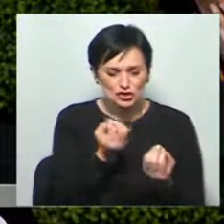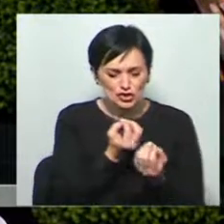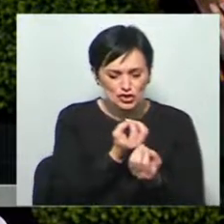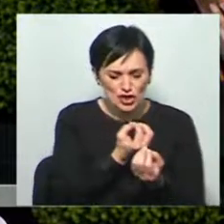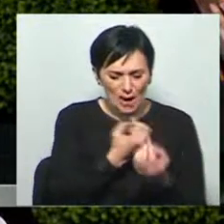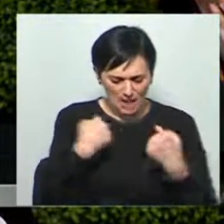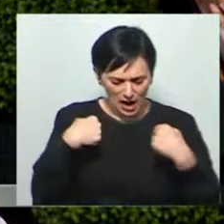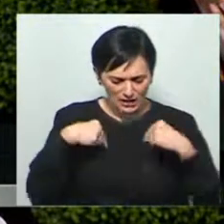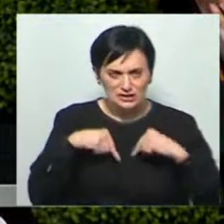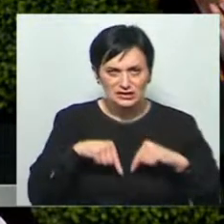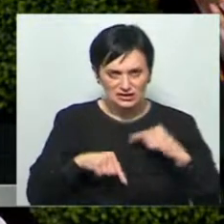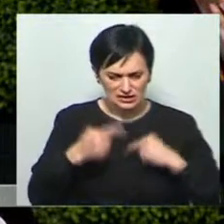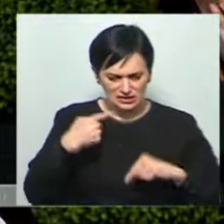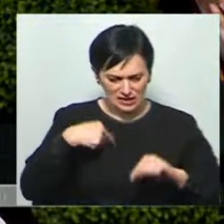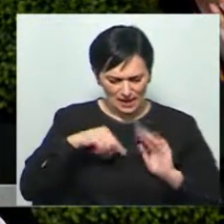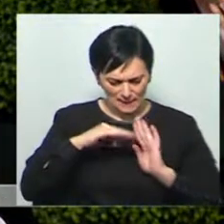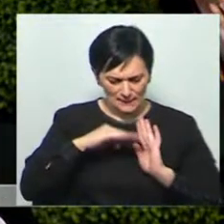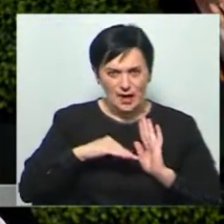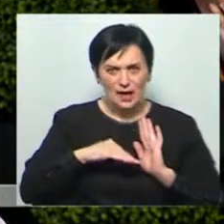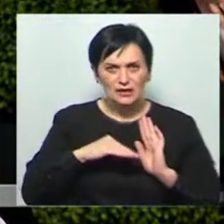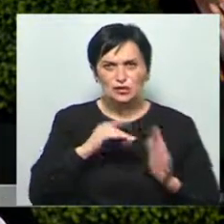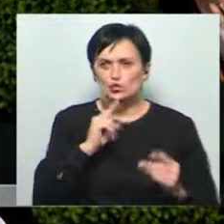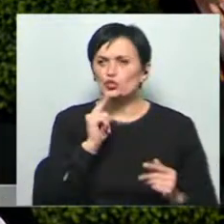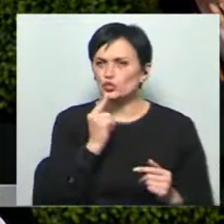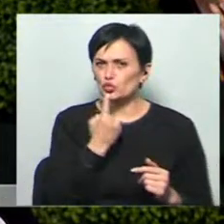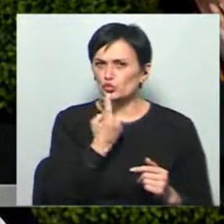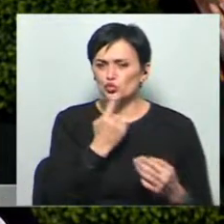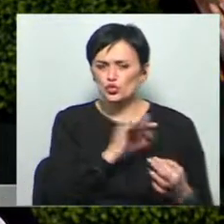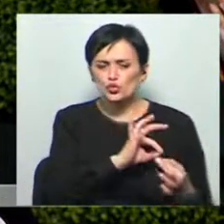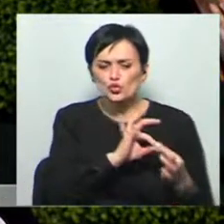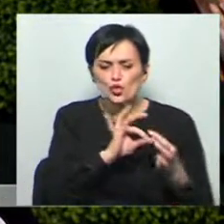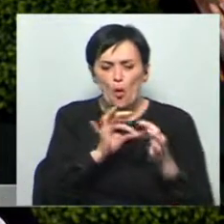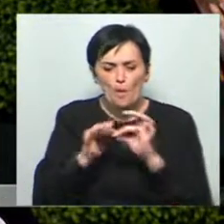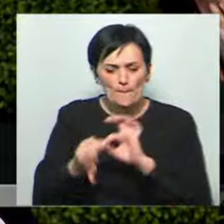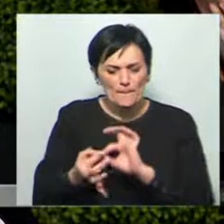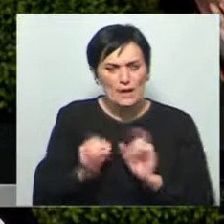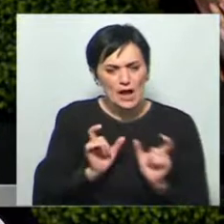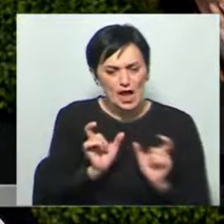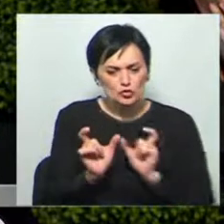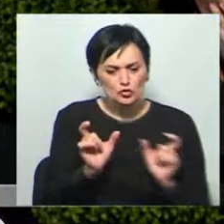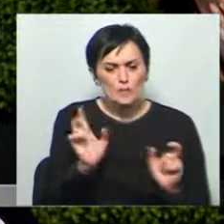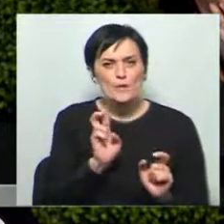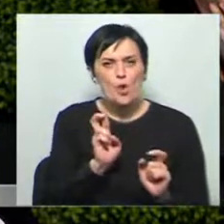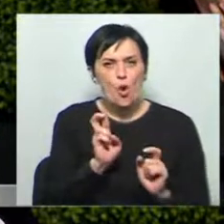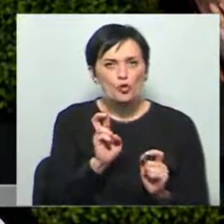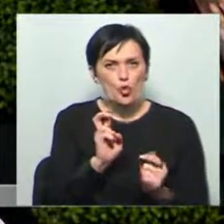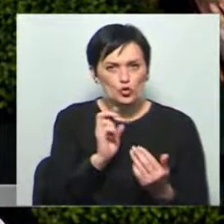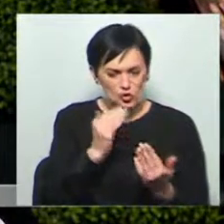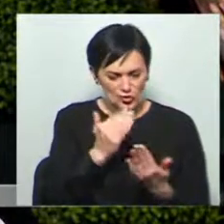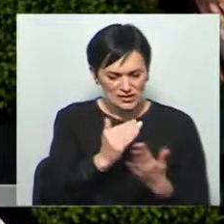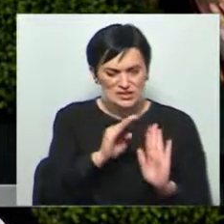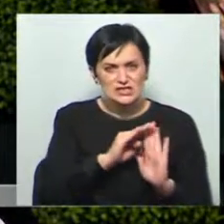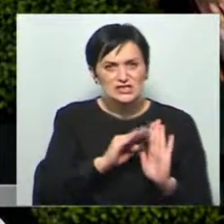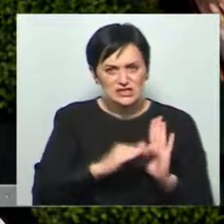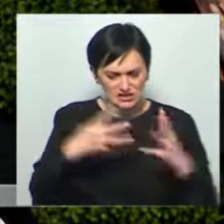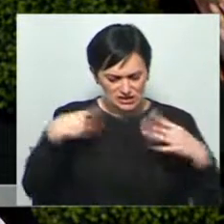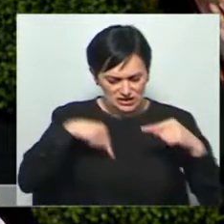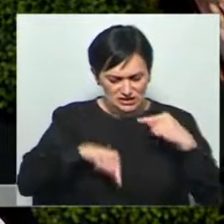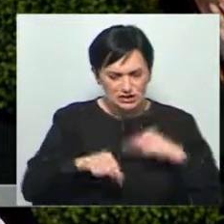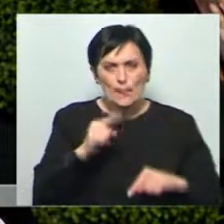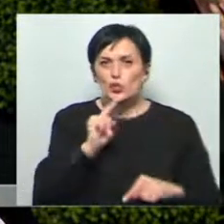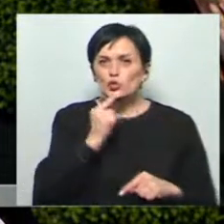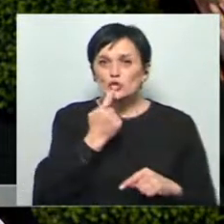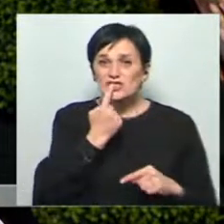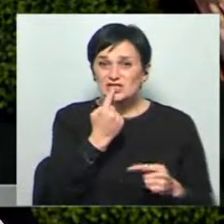ყველაზე რთული და კომპლექსური, ვთქვათ, ბიოლოგიური სისტემა, თქვენ წარმოიდგინეთ. რამდენად რთულია ის, რომ